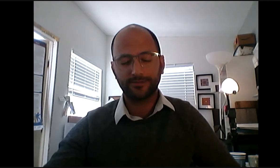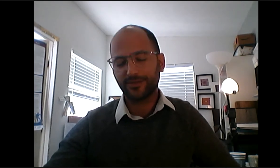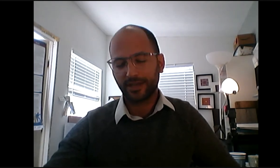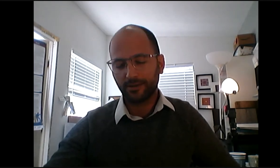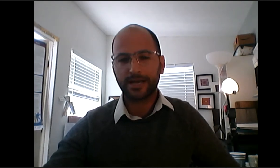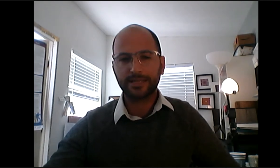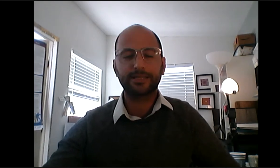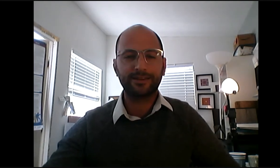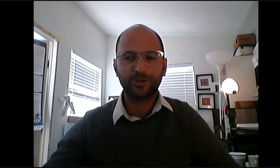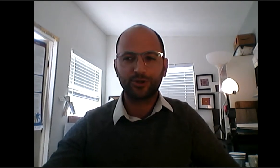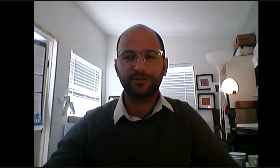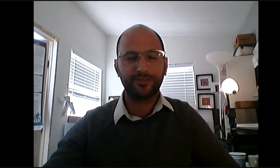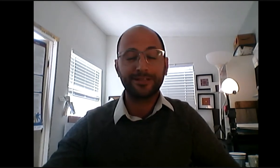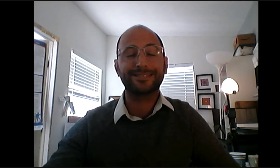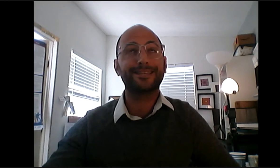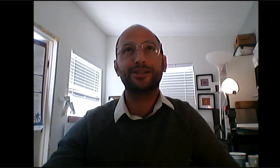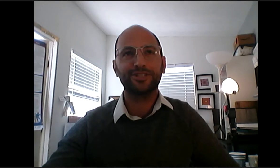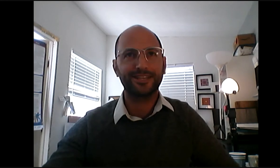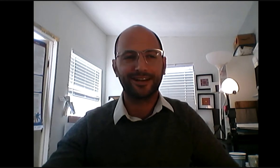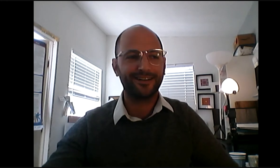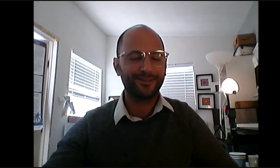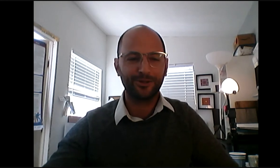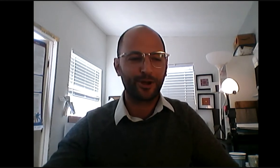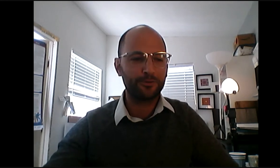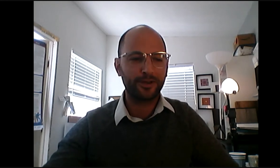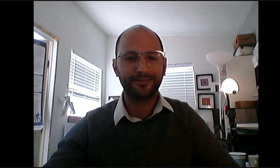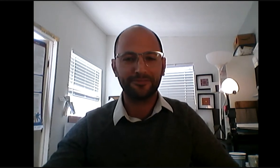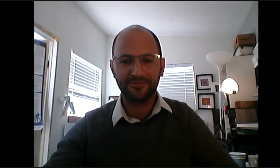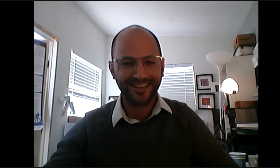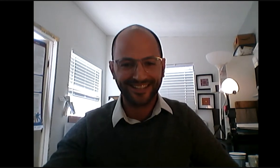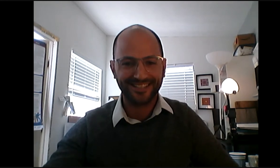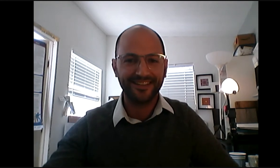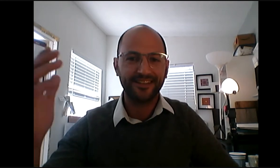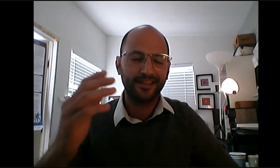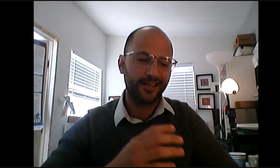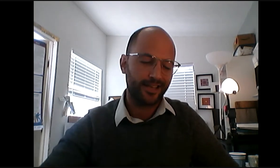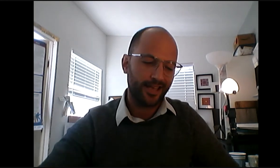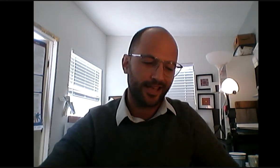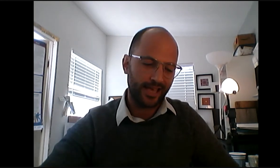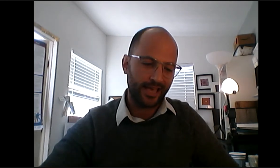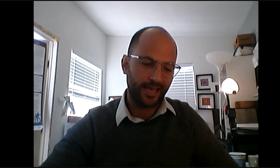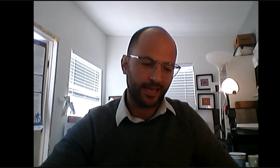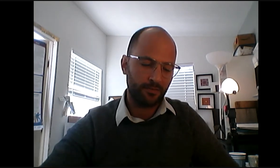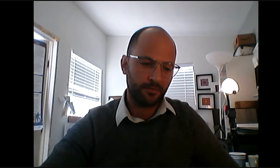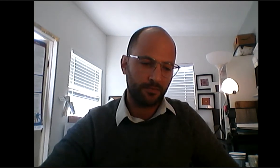למזלי, ומאז יצא מתוק, ומזל שזה קרה, כאילו היום אני מברך על זה,